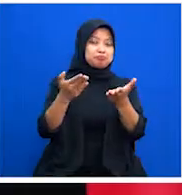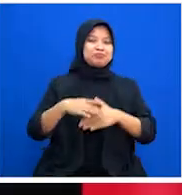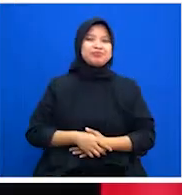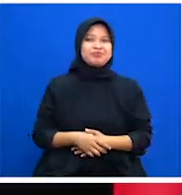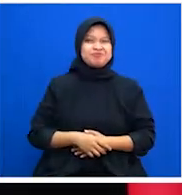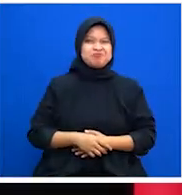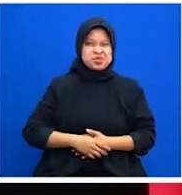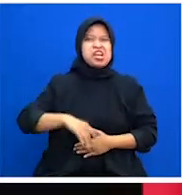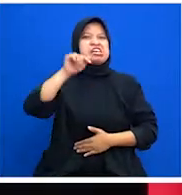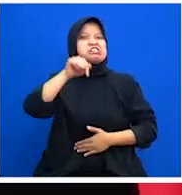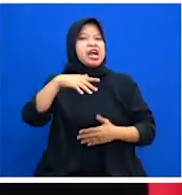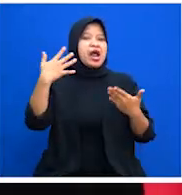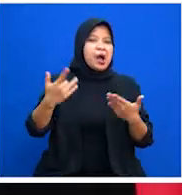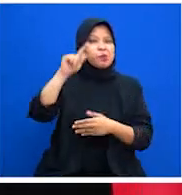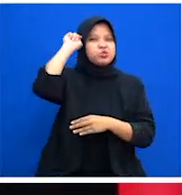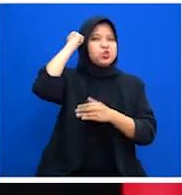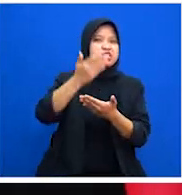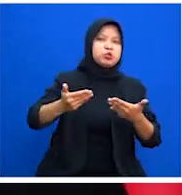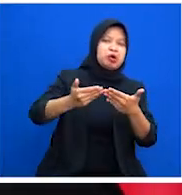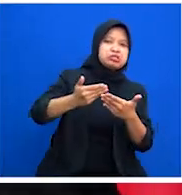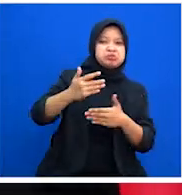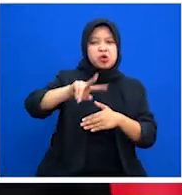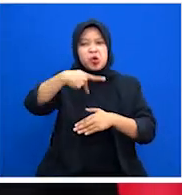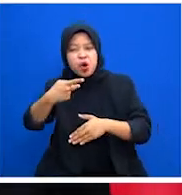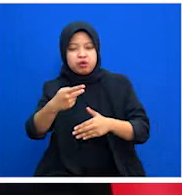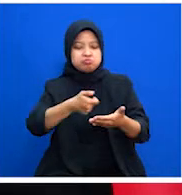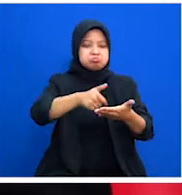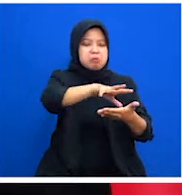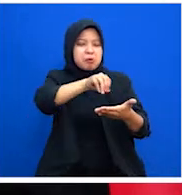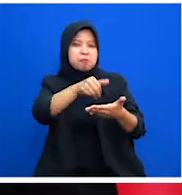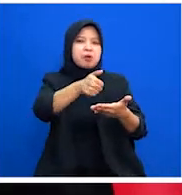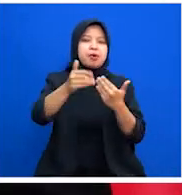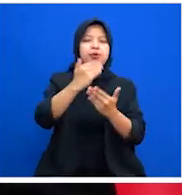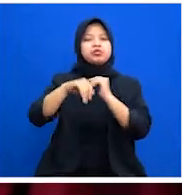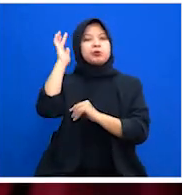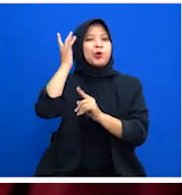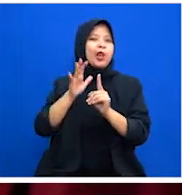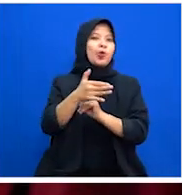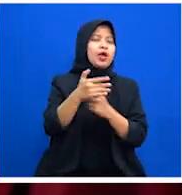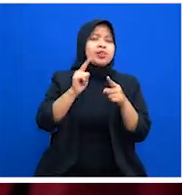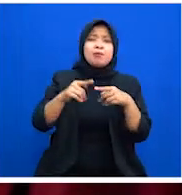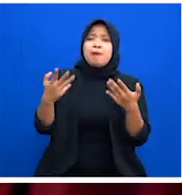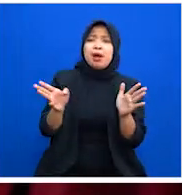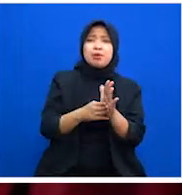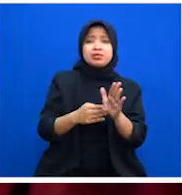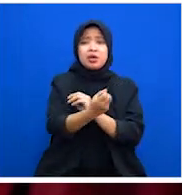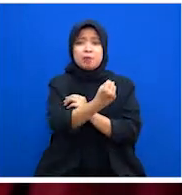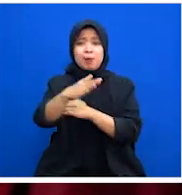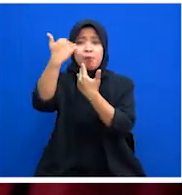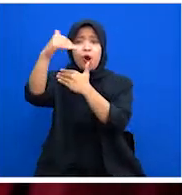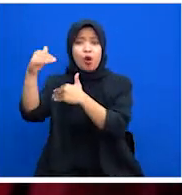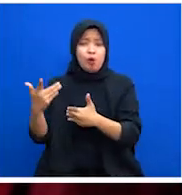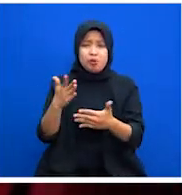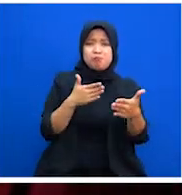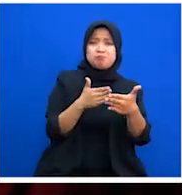Kami sekarang zaman-zaman lagi sulit nih kita mau kemana-mana harus scene-scene aplikasi peduli lindungi itu Soalnya di beberapa Mal tuh